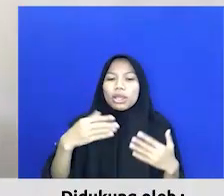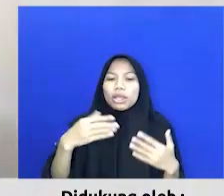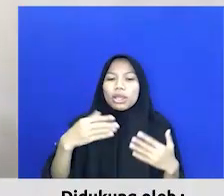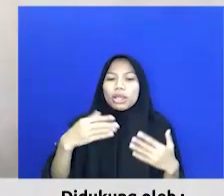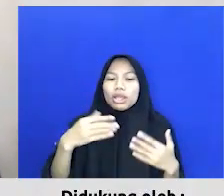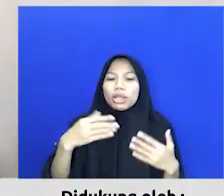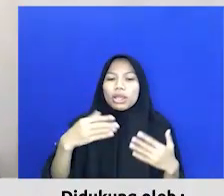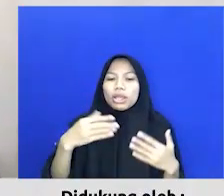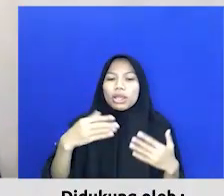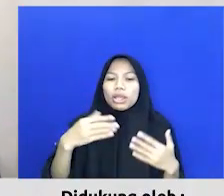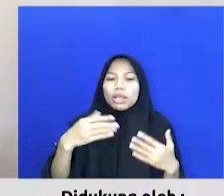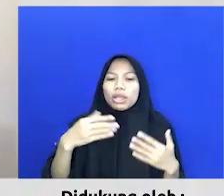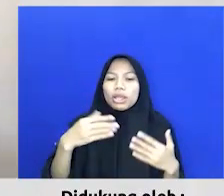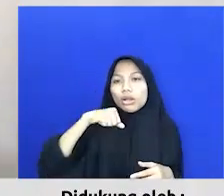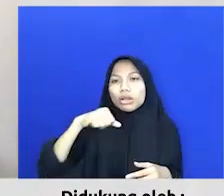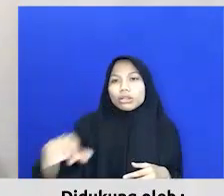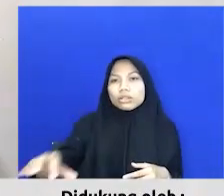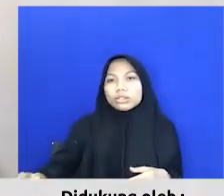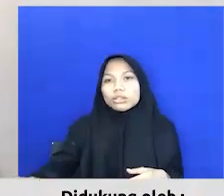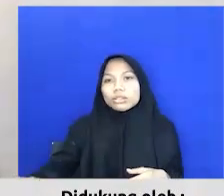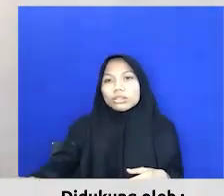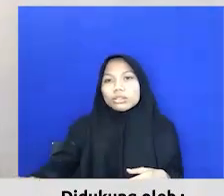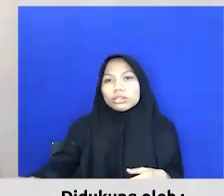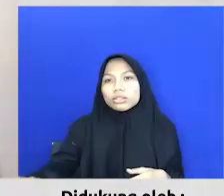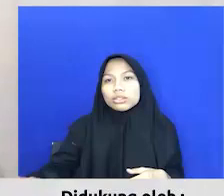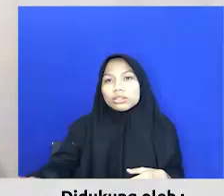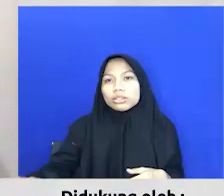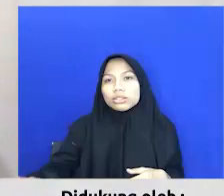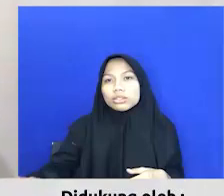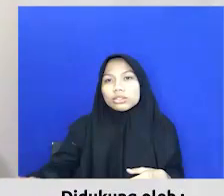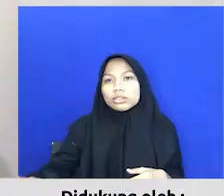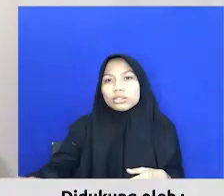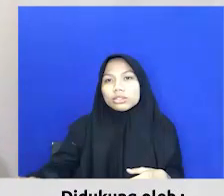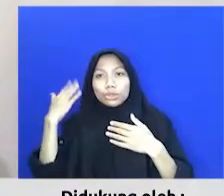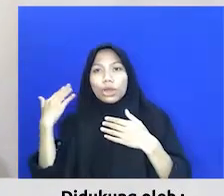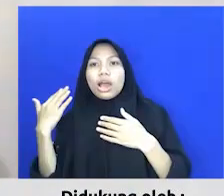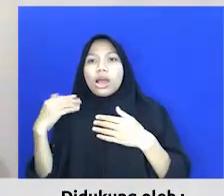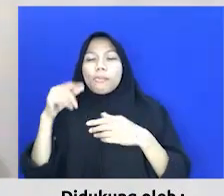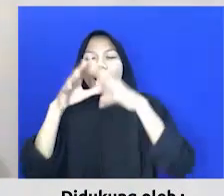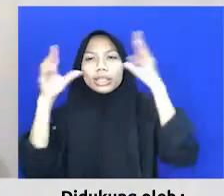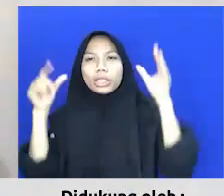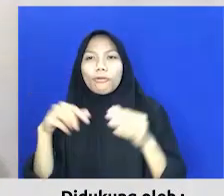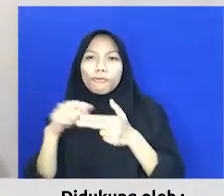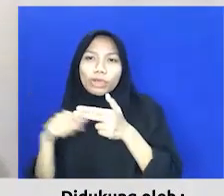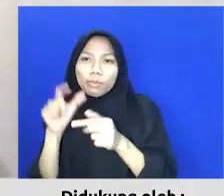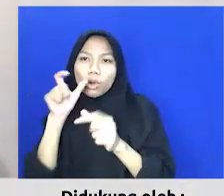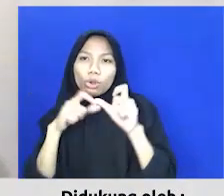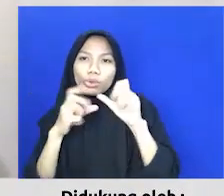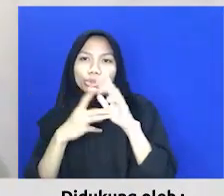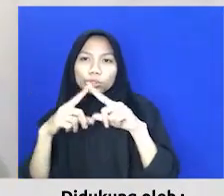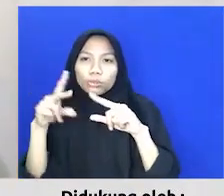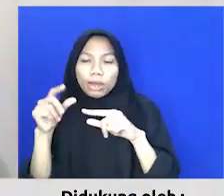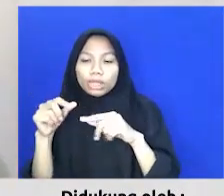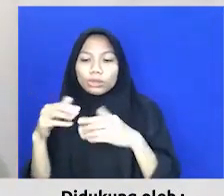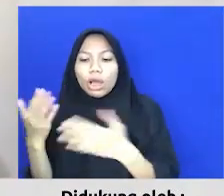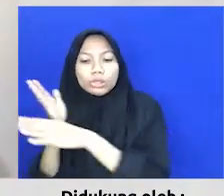bagaimana film-film Pak yang dibuat oleh beliau dengan keterlibatan Pak Alwi maupun yang lain gitu ya. Itu dengan konsisten menggambarkan